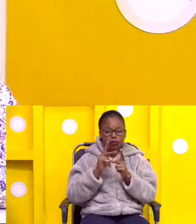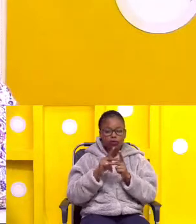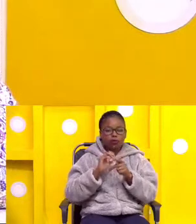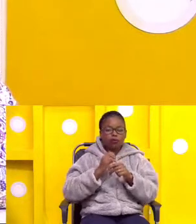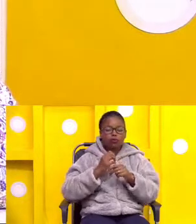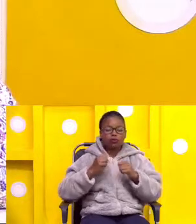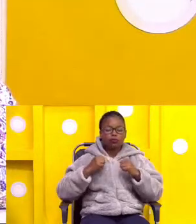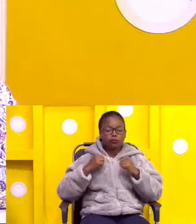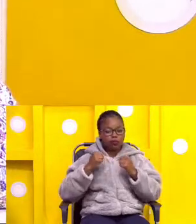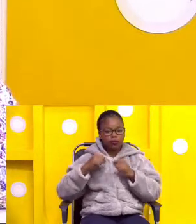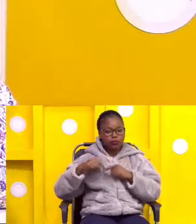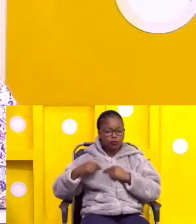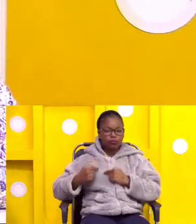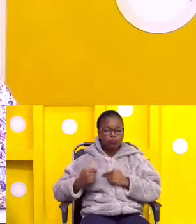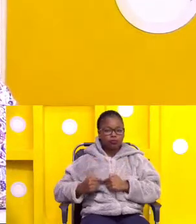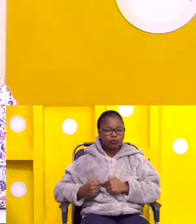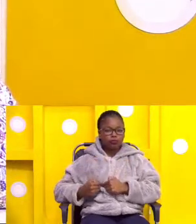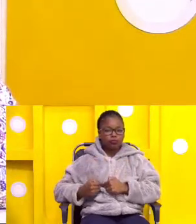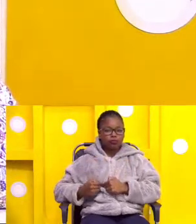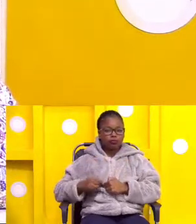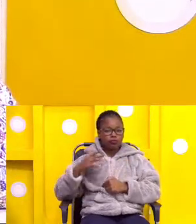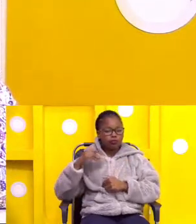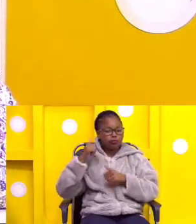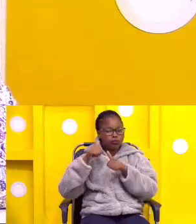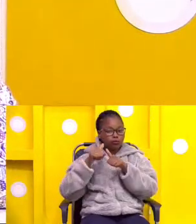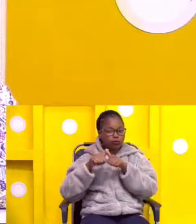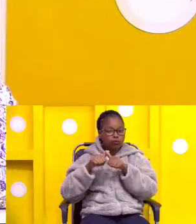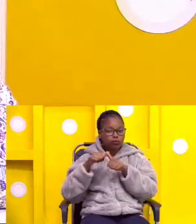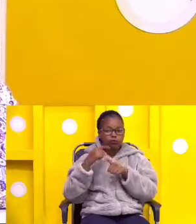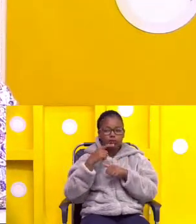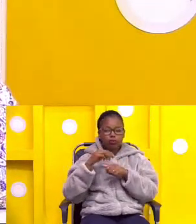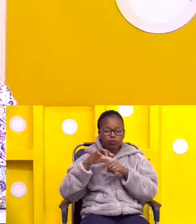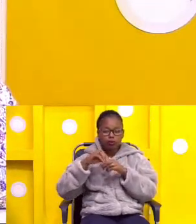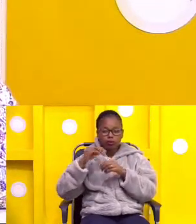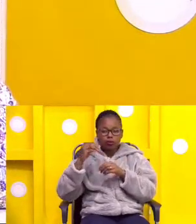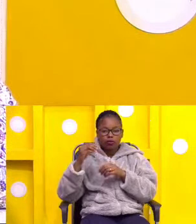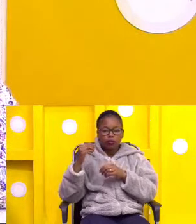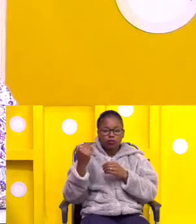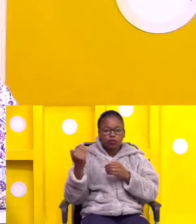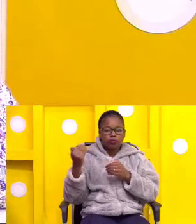hinya muno muno na no ndirikanaga no kuri ciana ingi tuoire